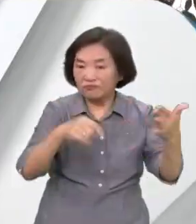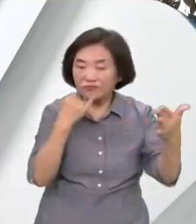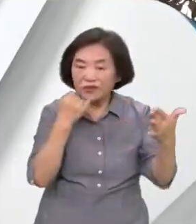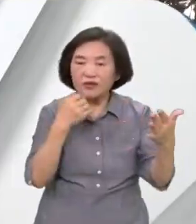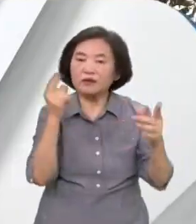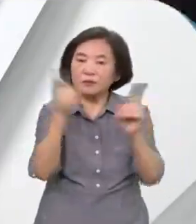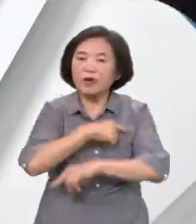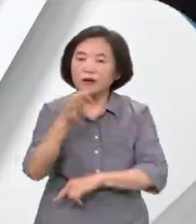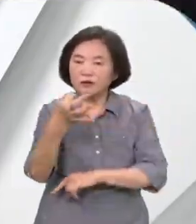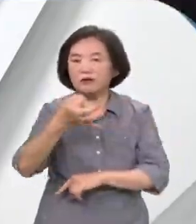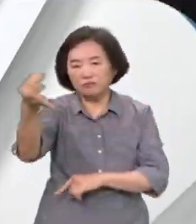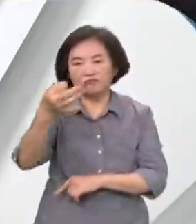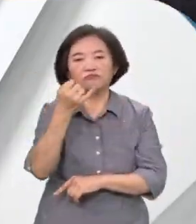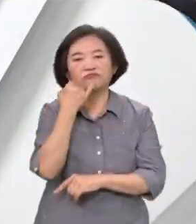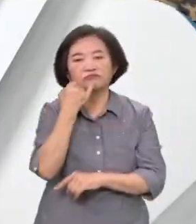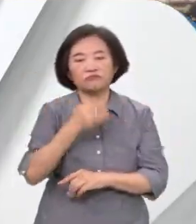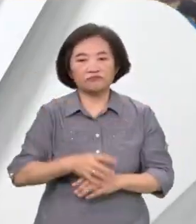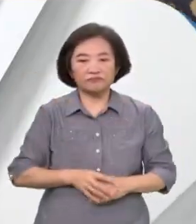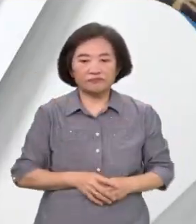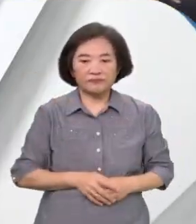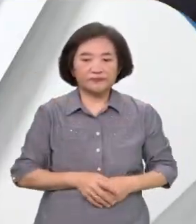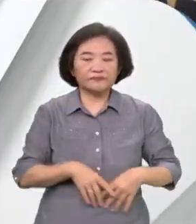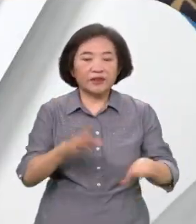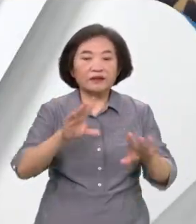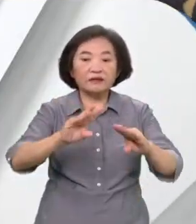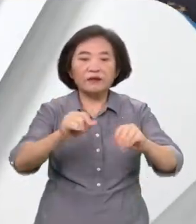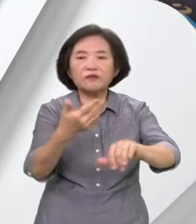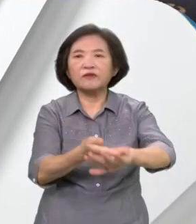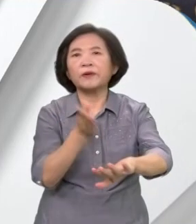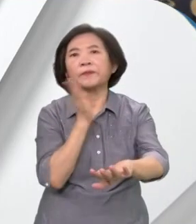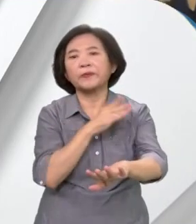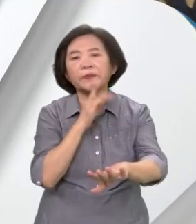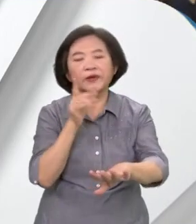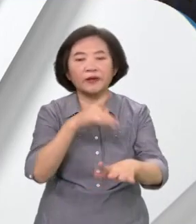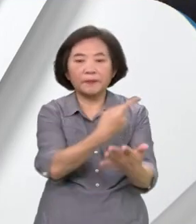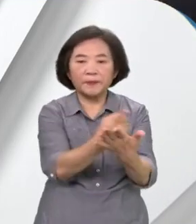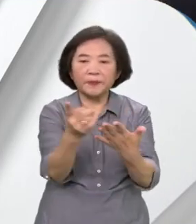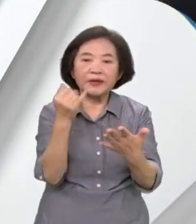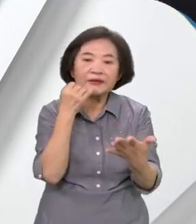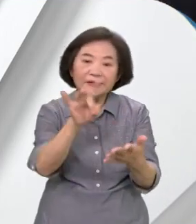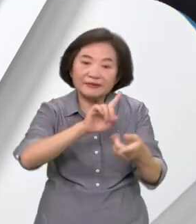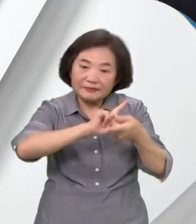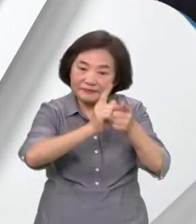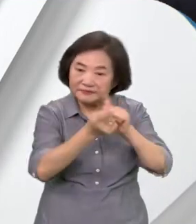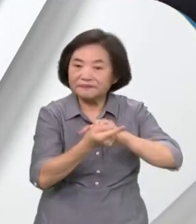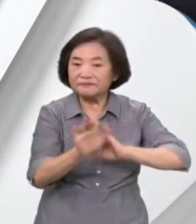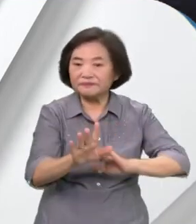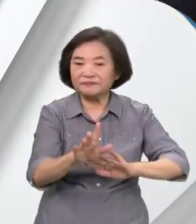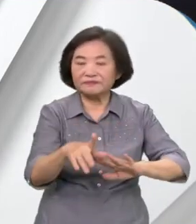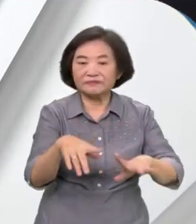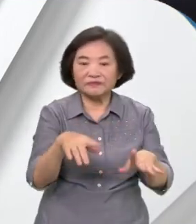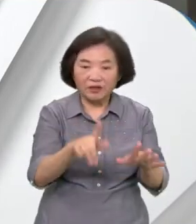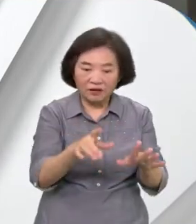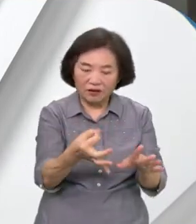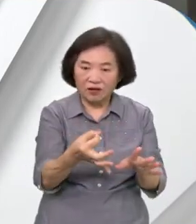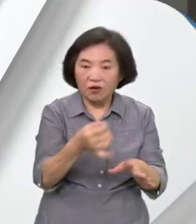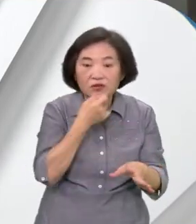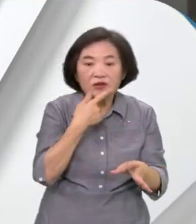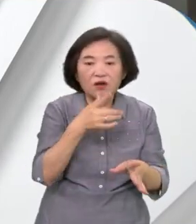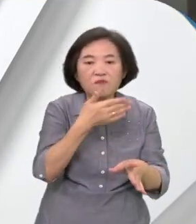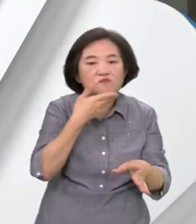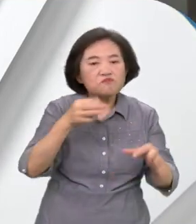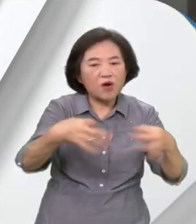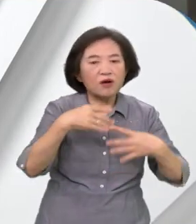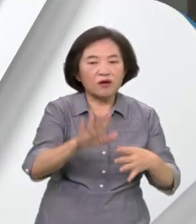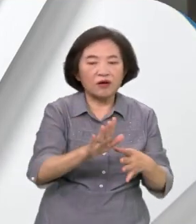权。 很多的闲置土地的活化，然后让所有慈善乡亲可以借由土地活化，它的经济再次提升。 种在这个